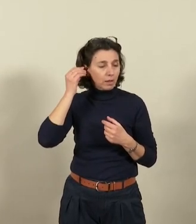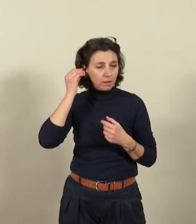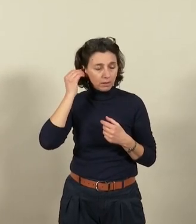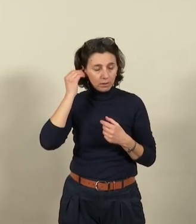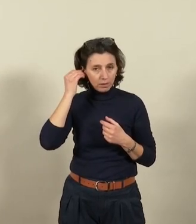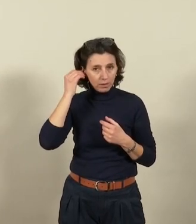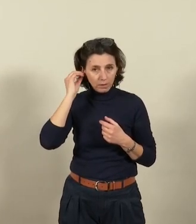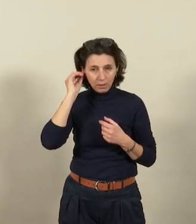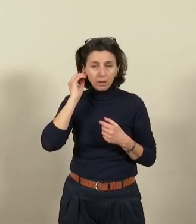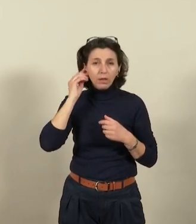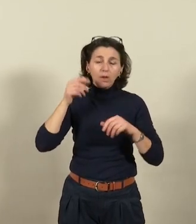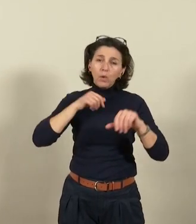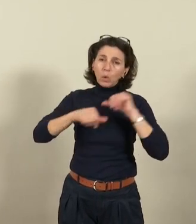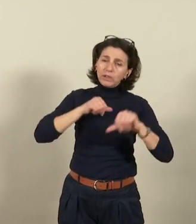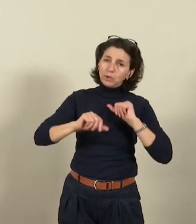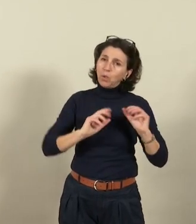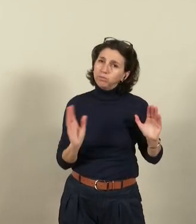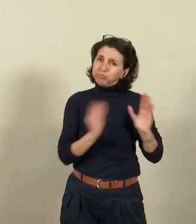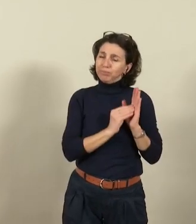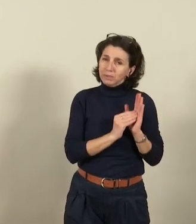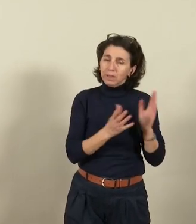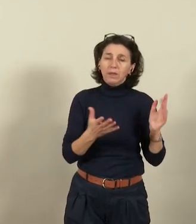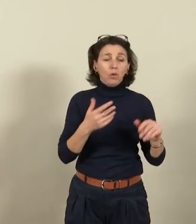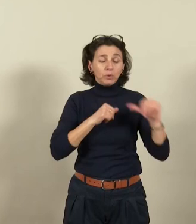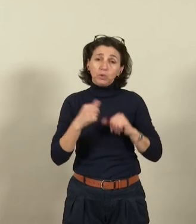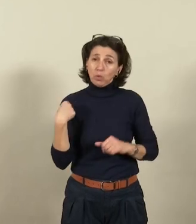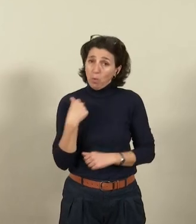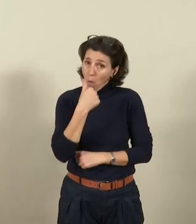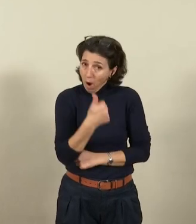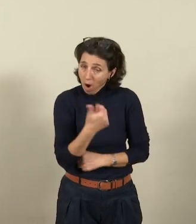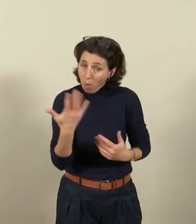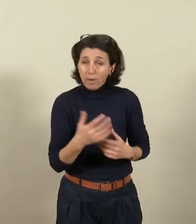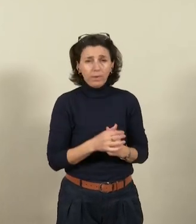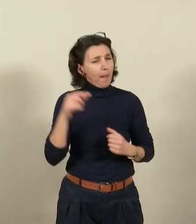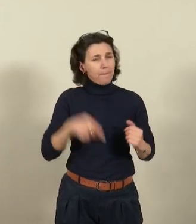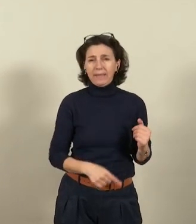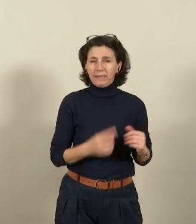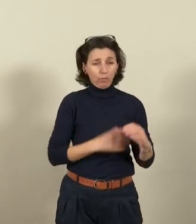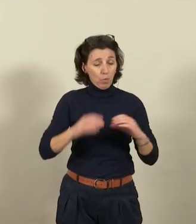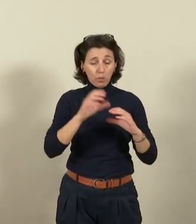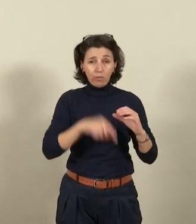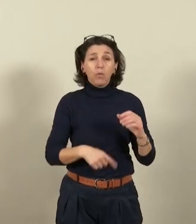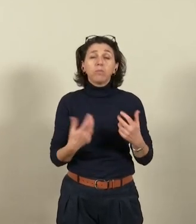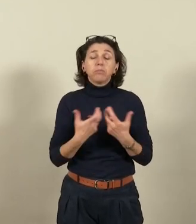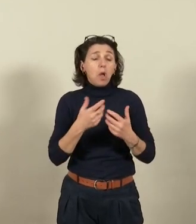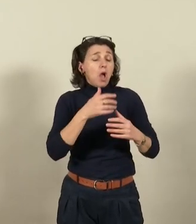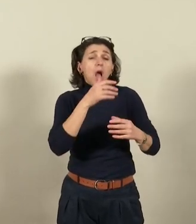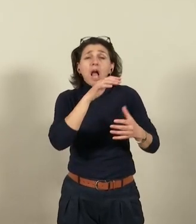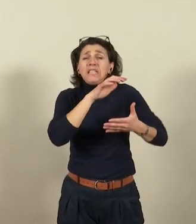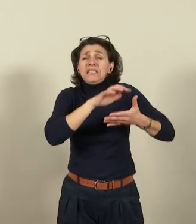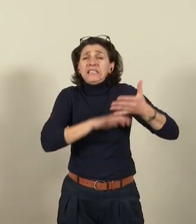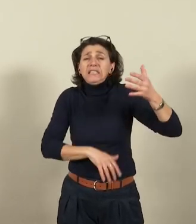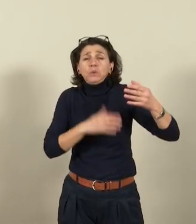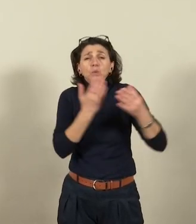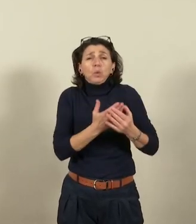que vous mettez comme étant impérative et cumulative c'est notamment une liste de documents que vous listez comme